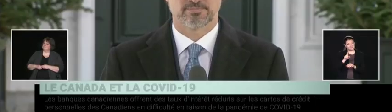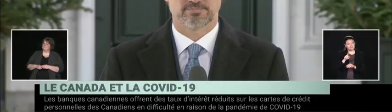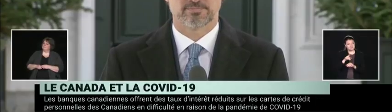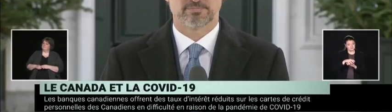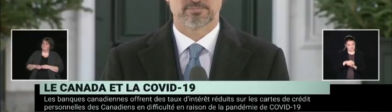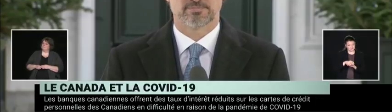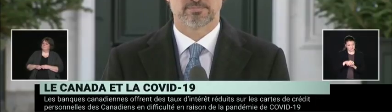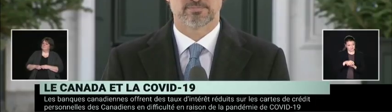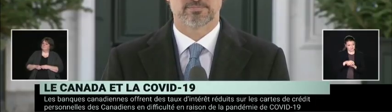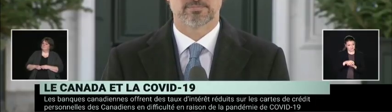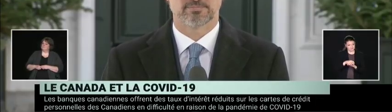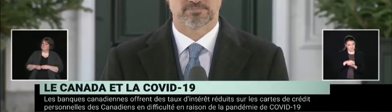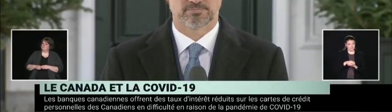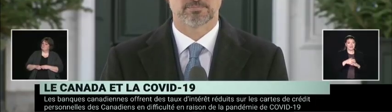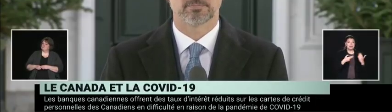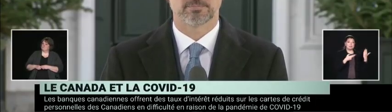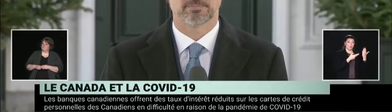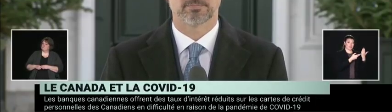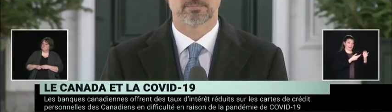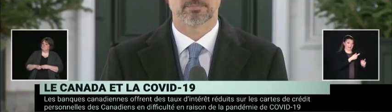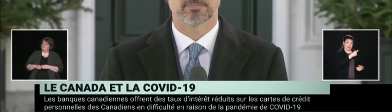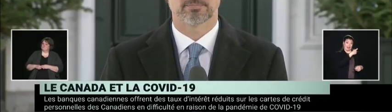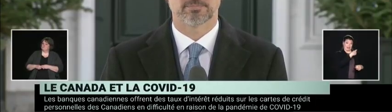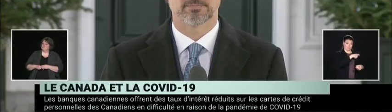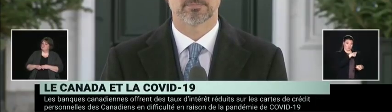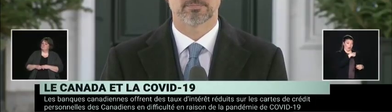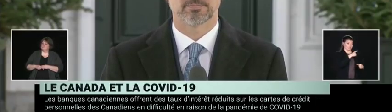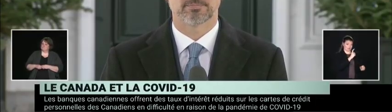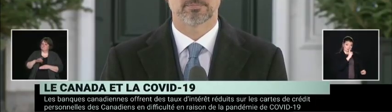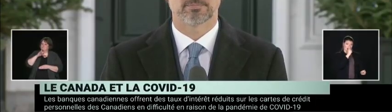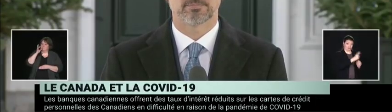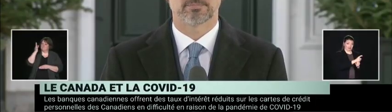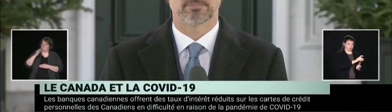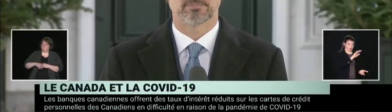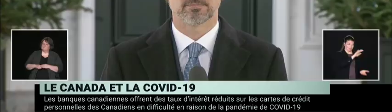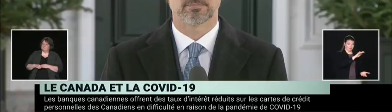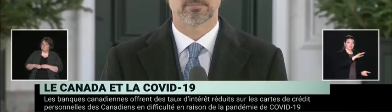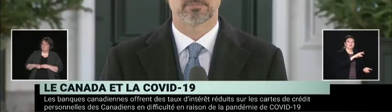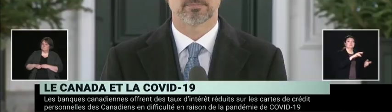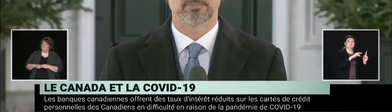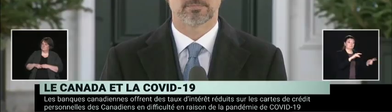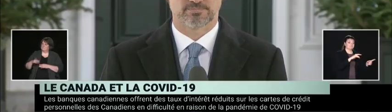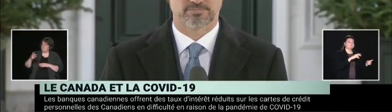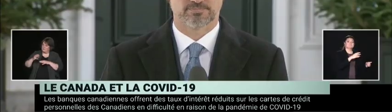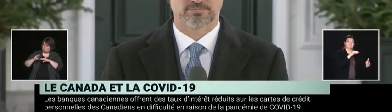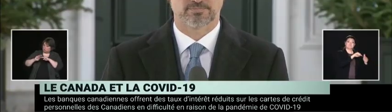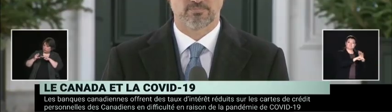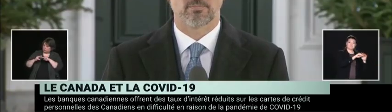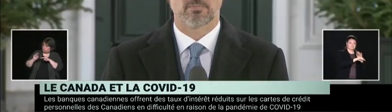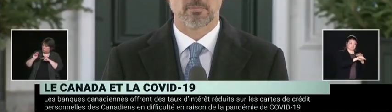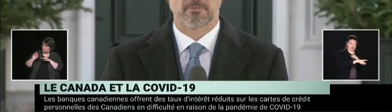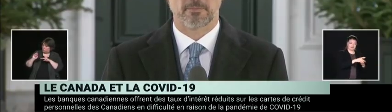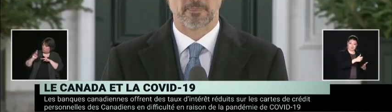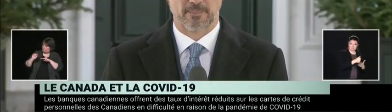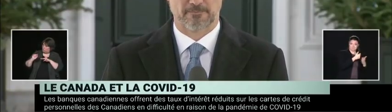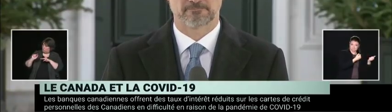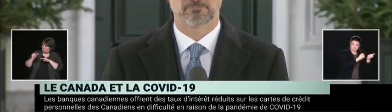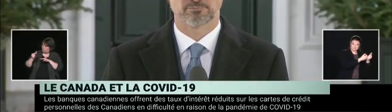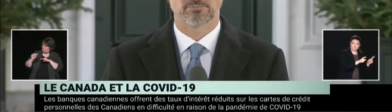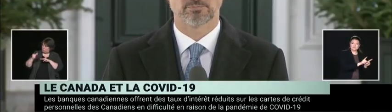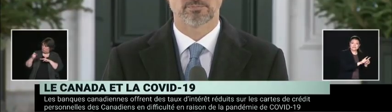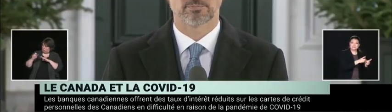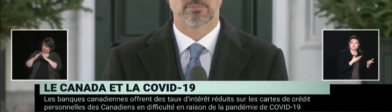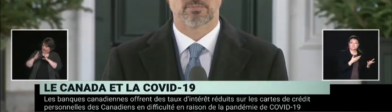blocs d'hypothèques assurés, ça aide les banques aussi. Est-ce que vous allez exiger plus des banques en échange de